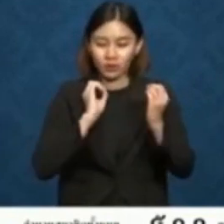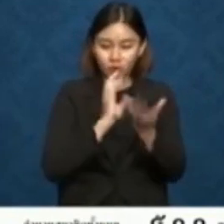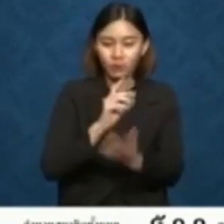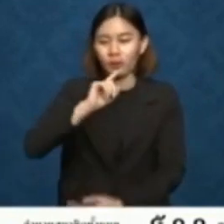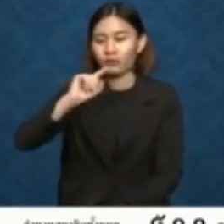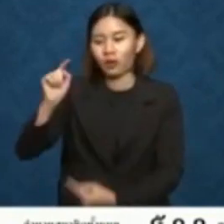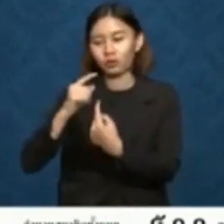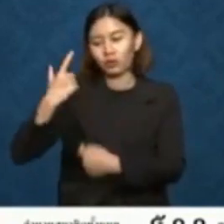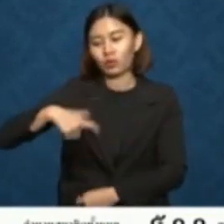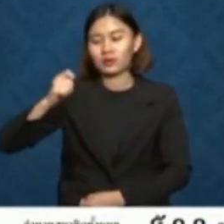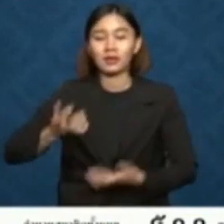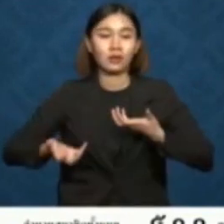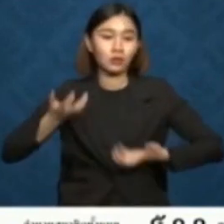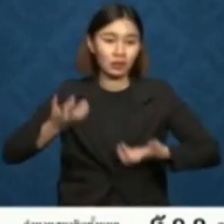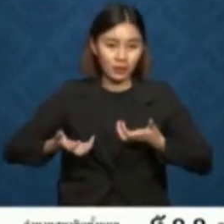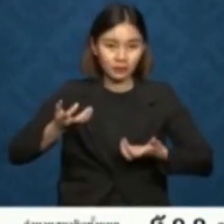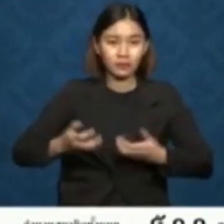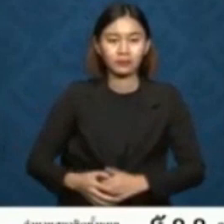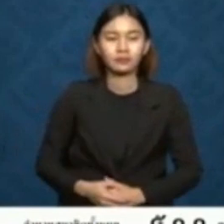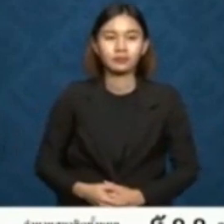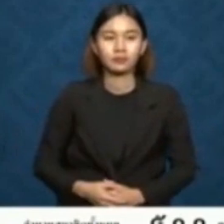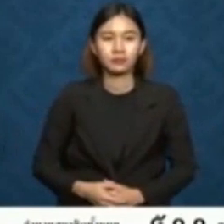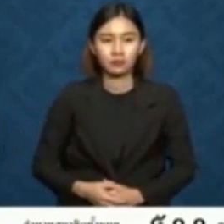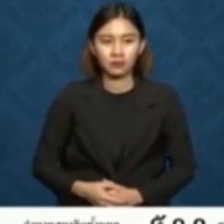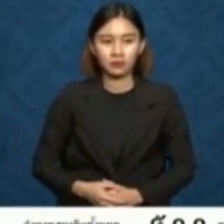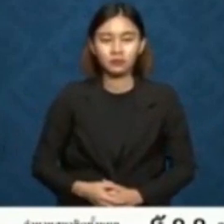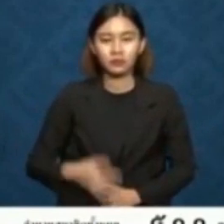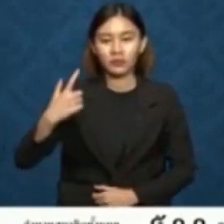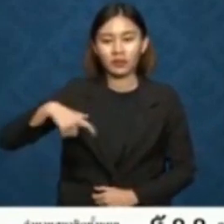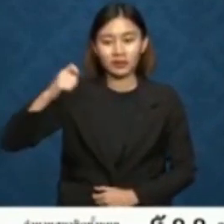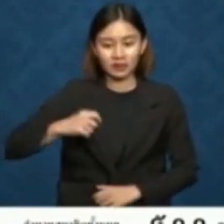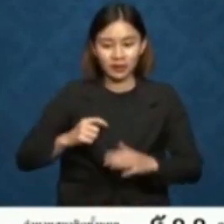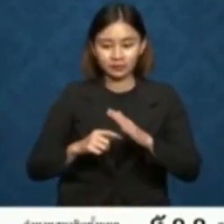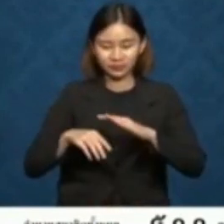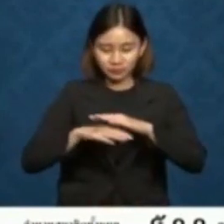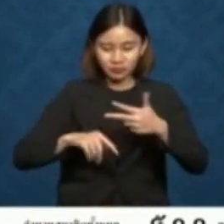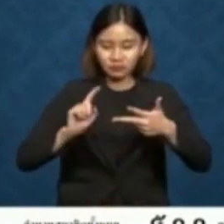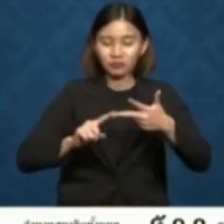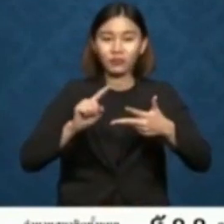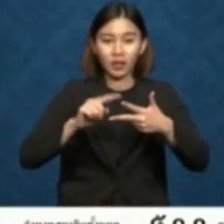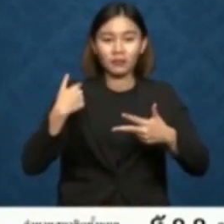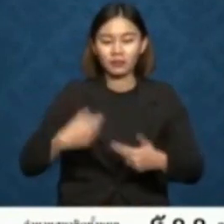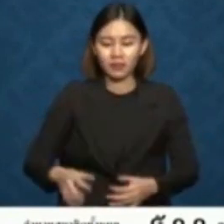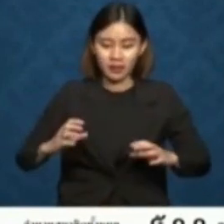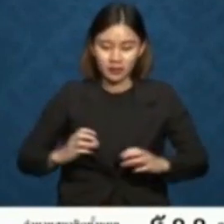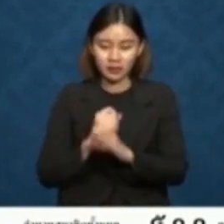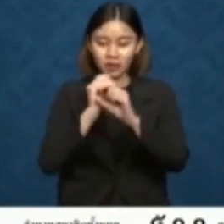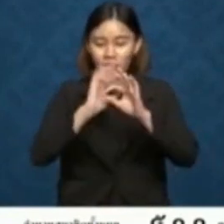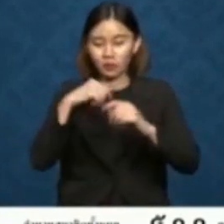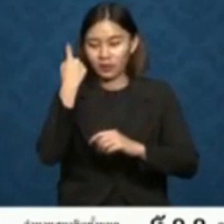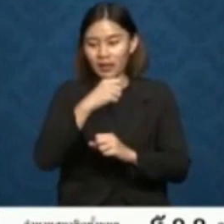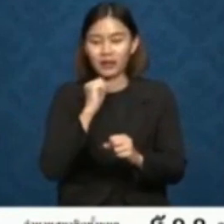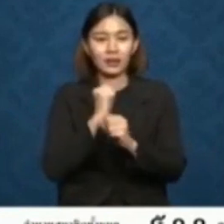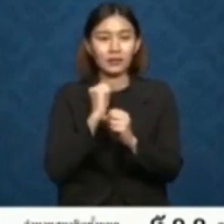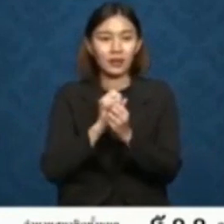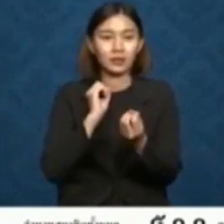ให้ผู้ได้รับผลกระทบต้องฟ้องร้องต่อศาลยุติธรรมและศาลชั้นต้นและศาลอุทธรณ์นะครับก็ได้มีคำพิพากษา